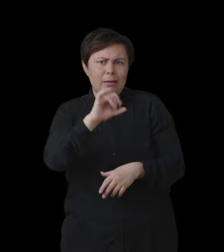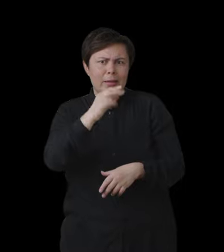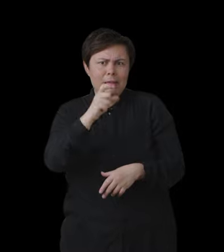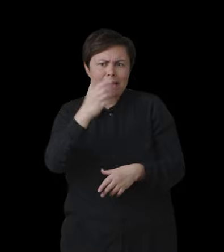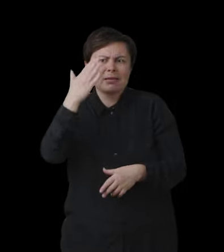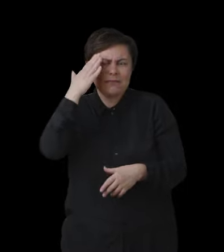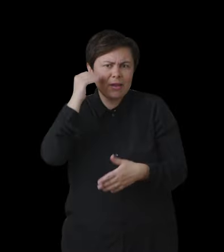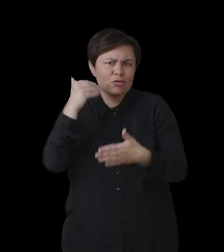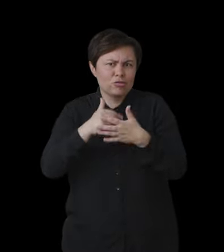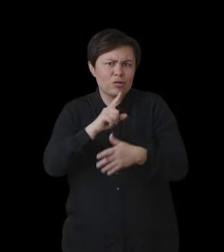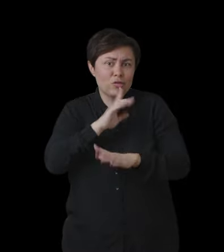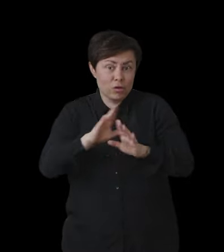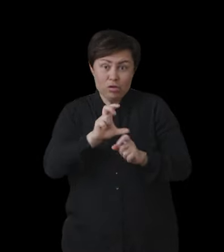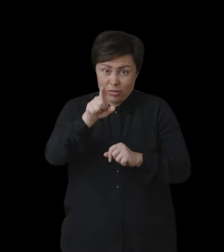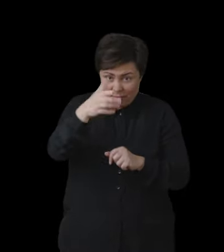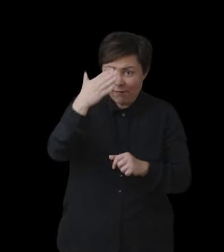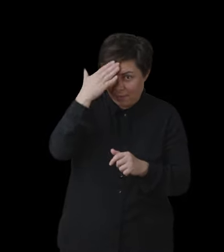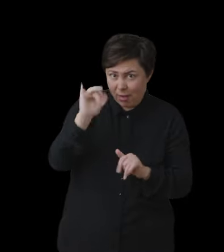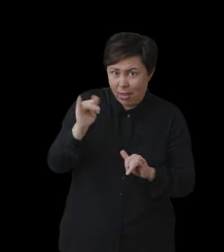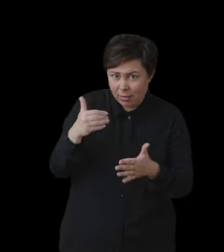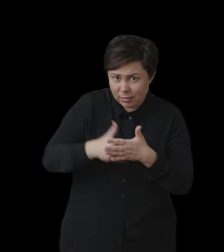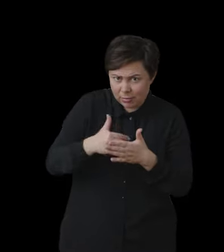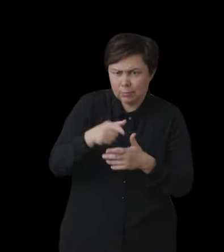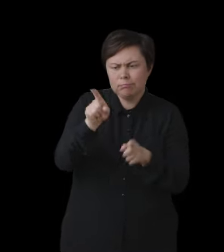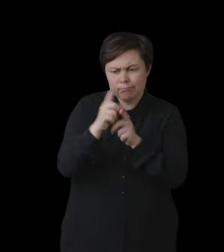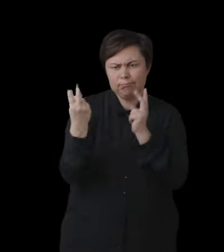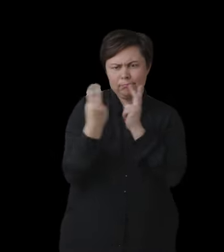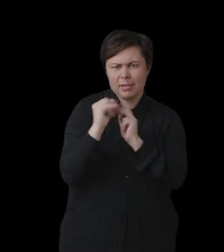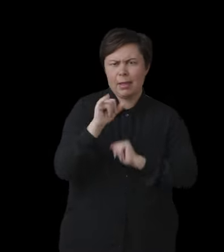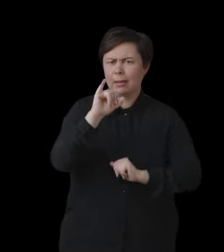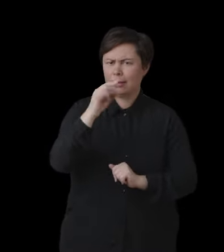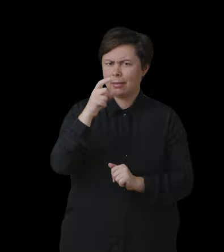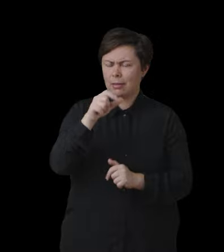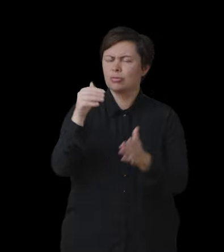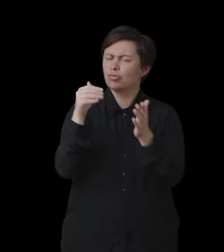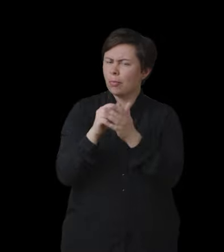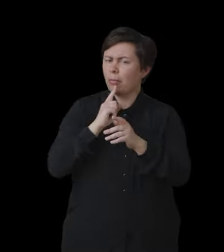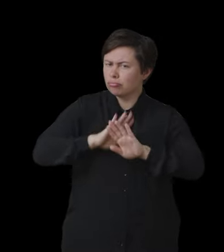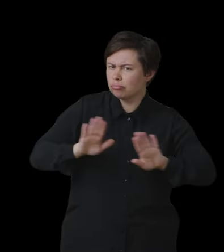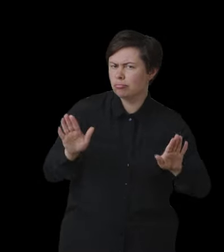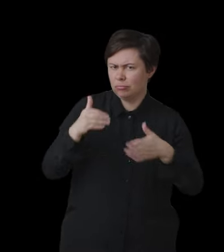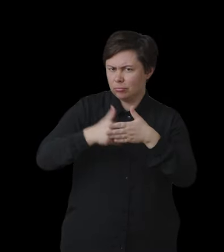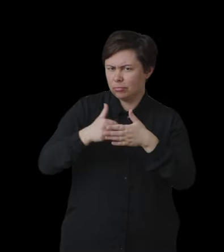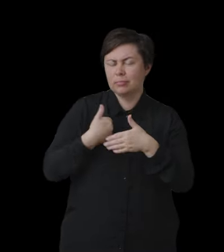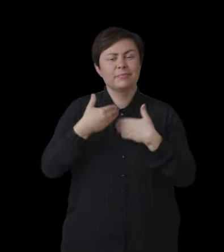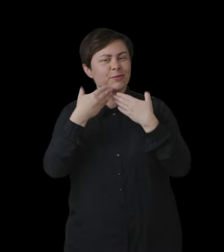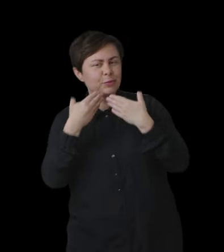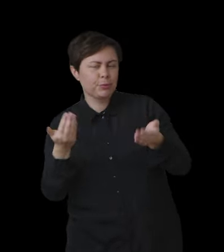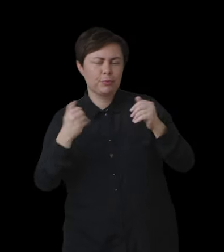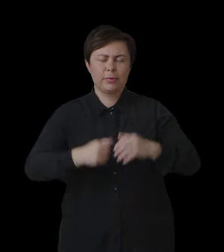o tym wie. Ale czy ty wiesz? Bądź jak Ignacy. Zachowaj ciszę.